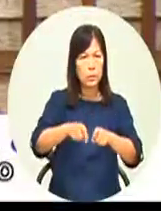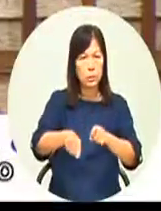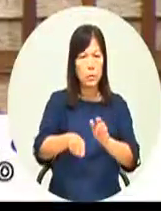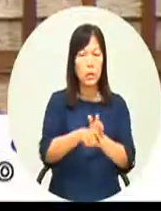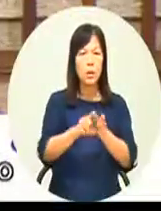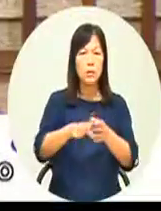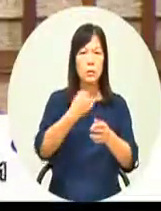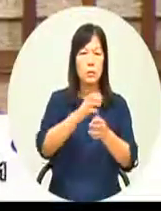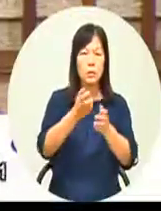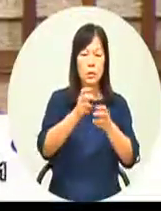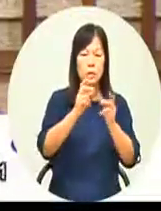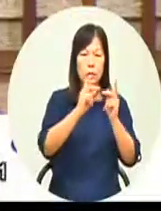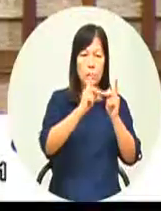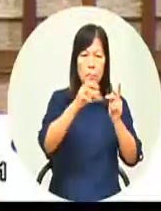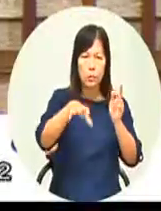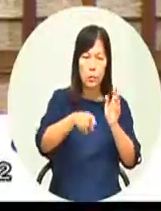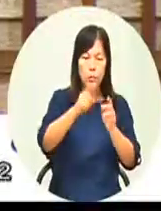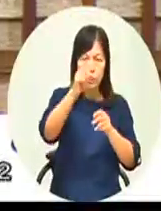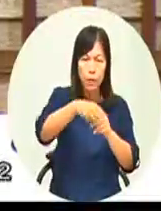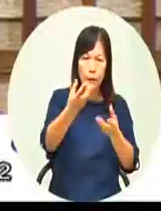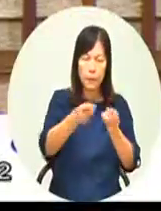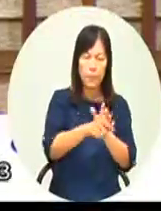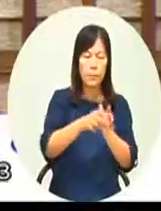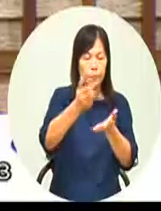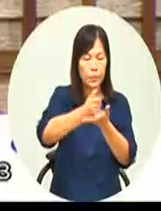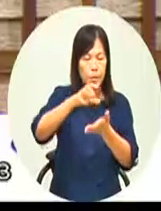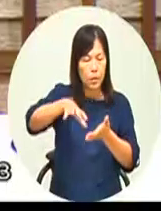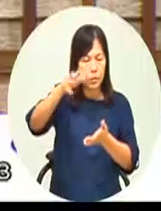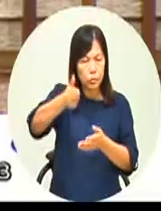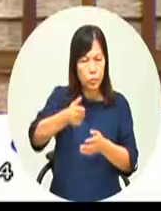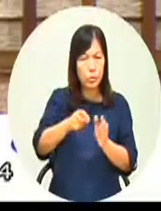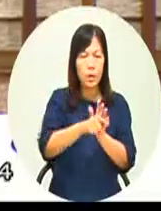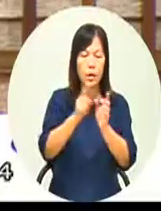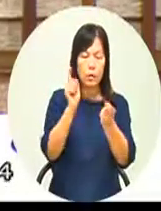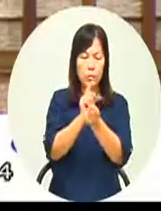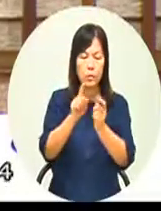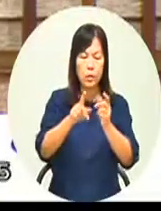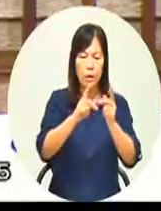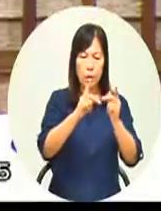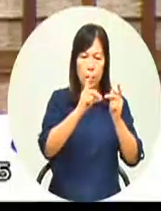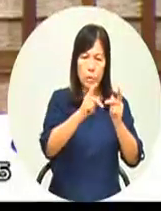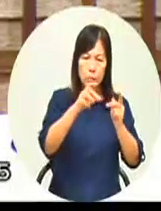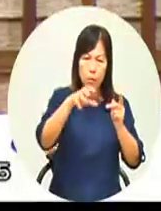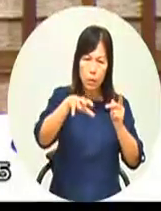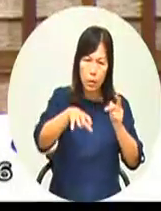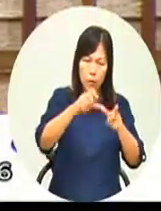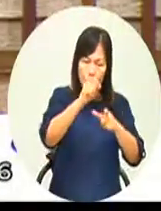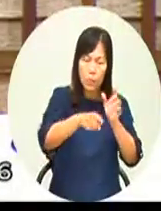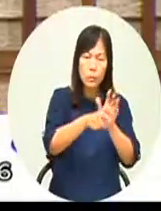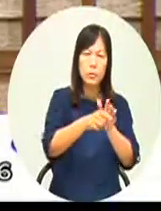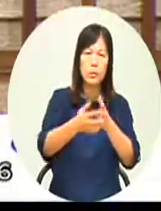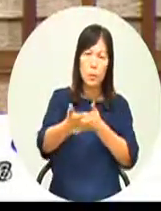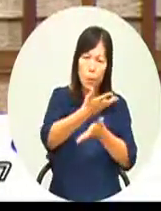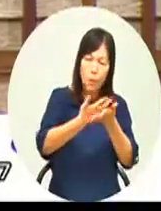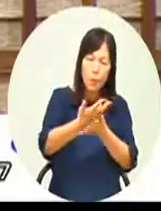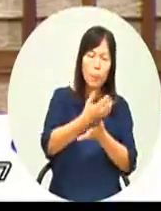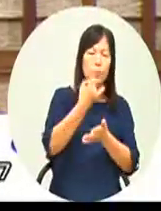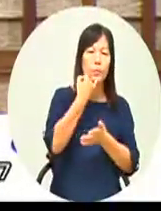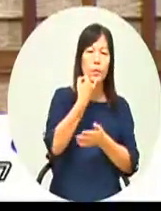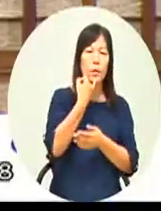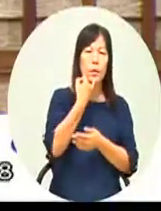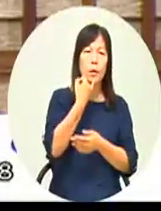公司既然没有来，我就直接先请局长跟捷运公司是不是可以沟通协调，在这一部分能